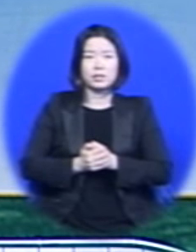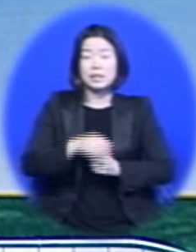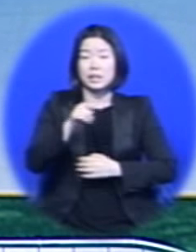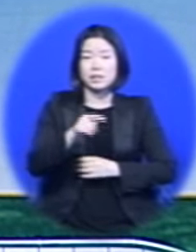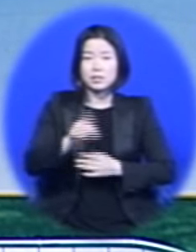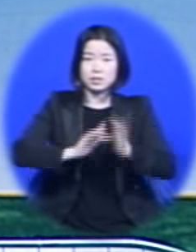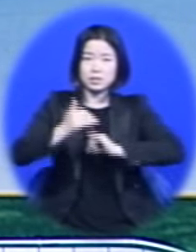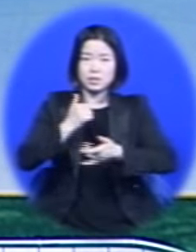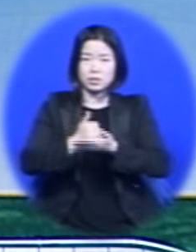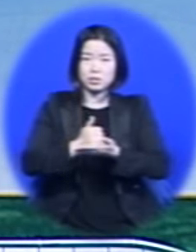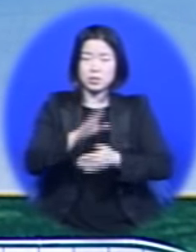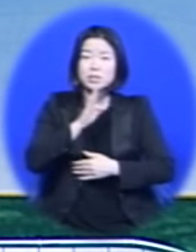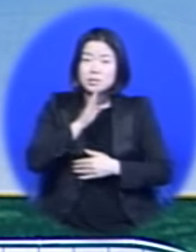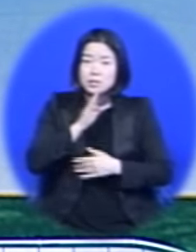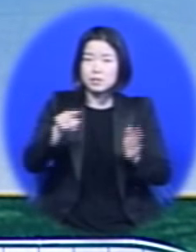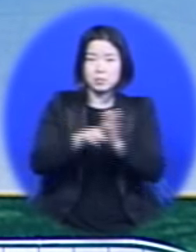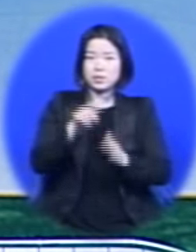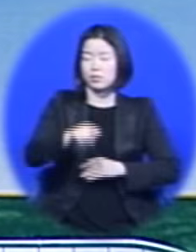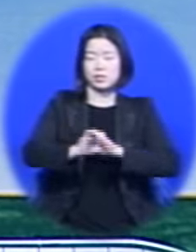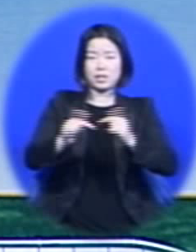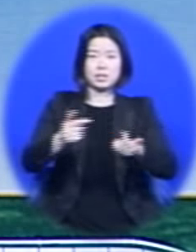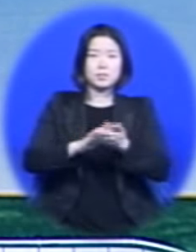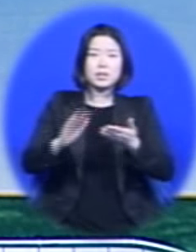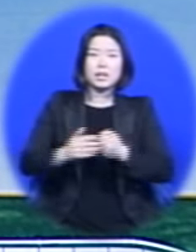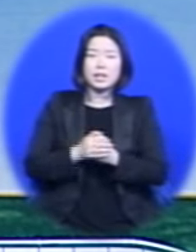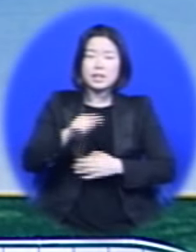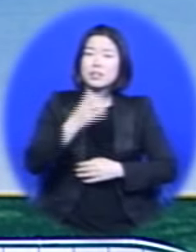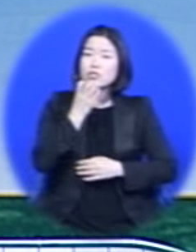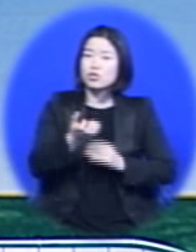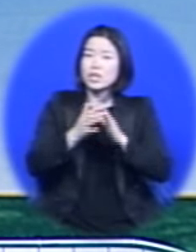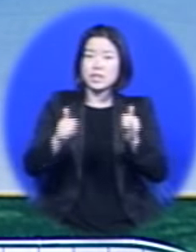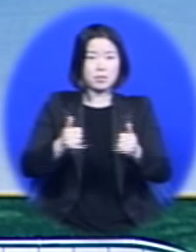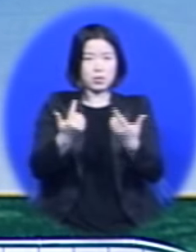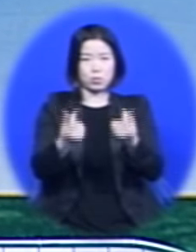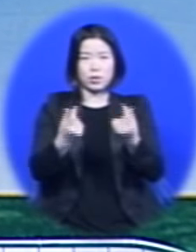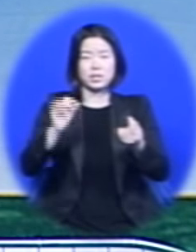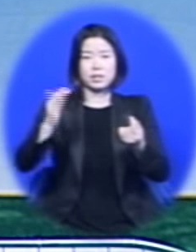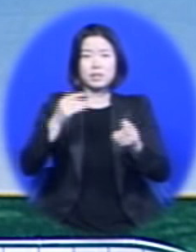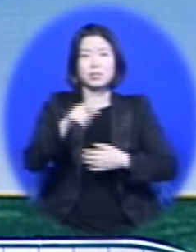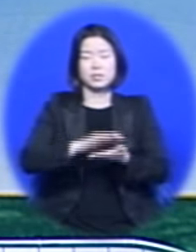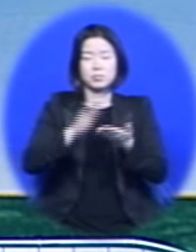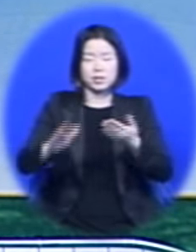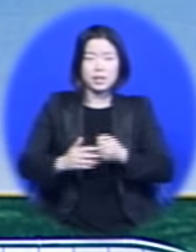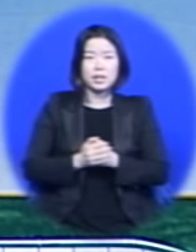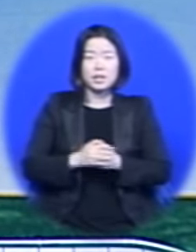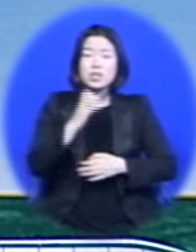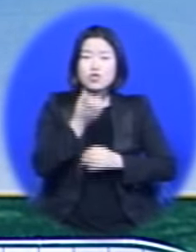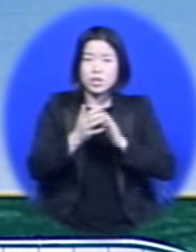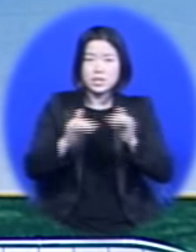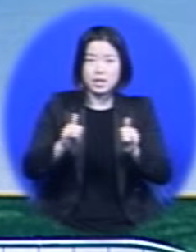이것은 예수님을 진정으로 믿는 것이 아닙니다. 이건 유대인들과 같이 되어진 것입니다.